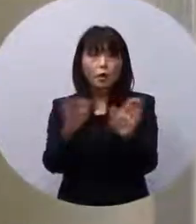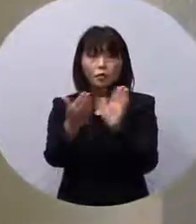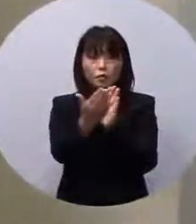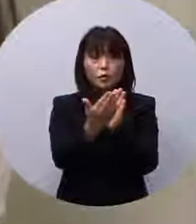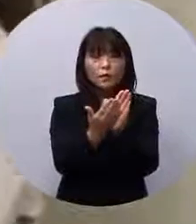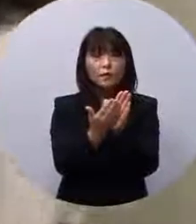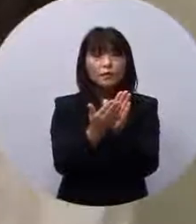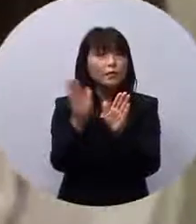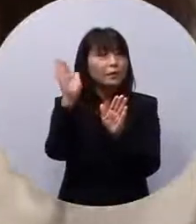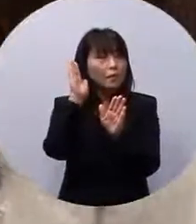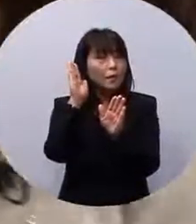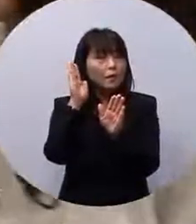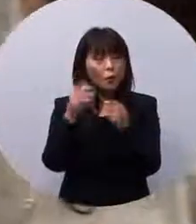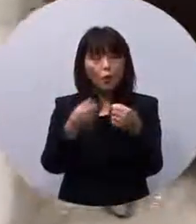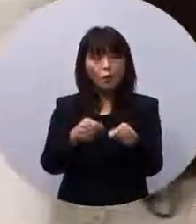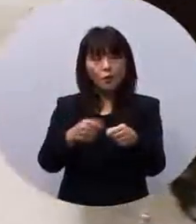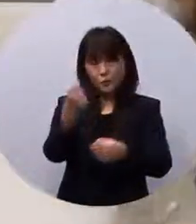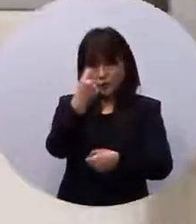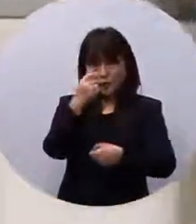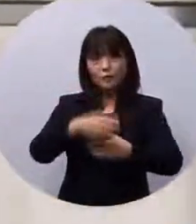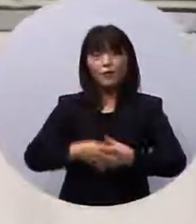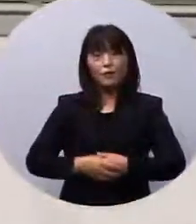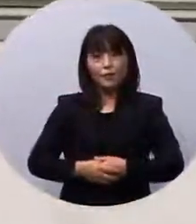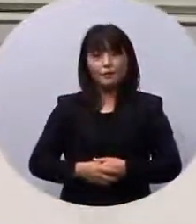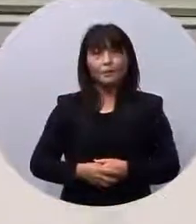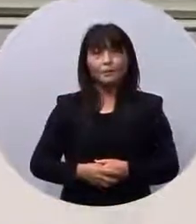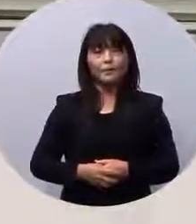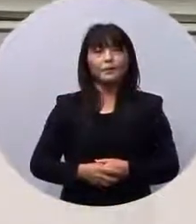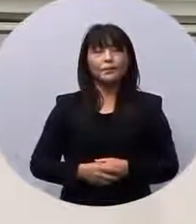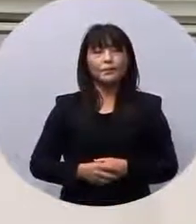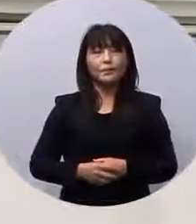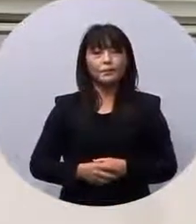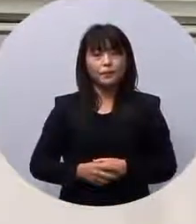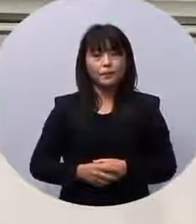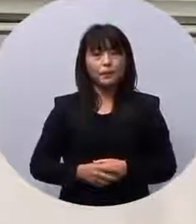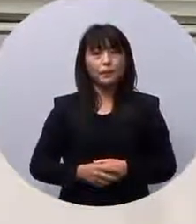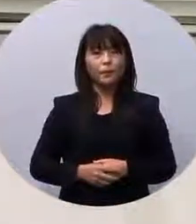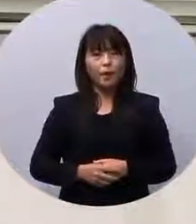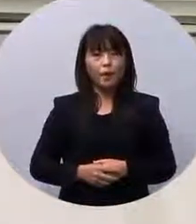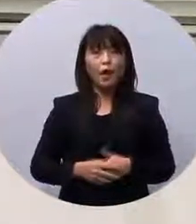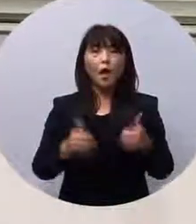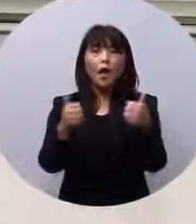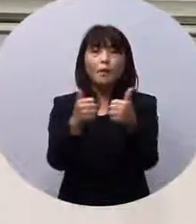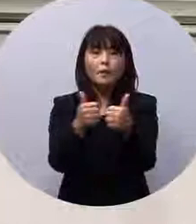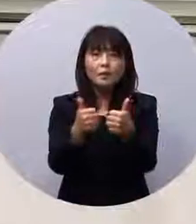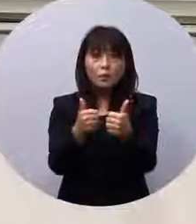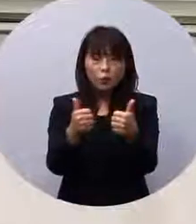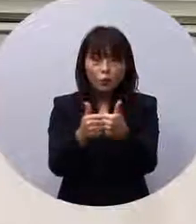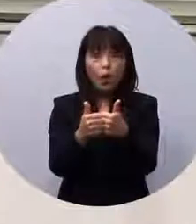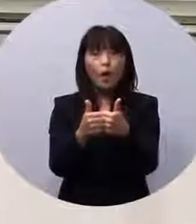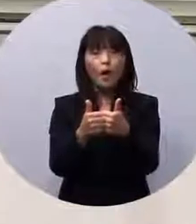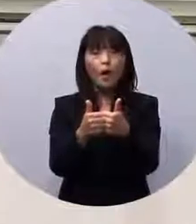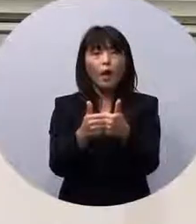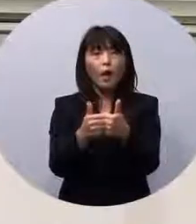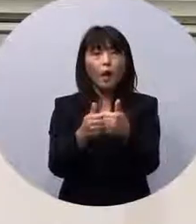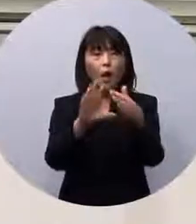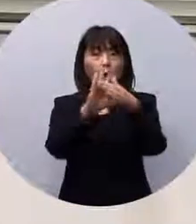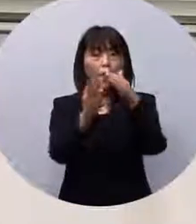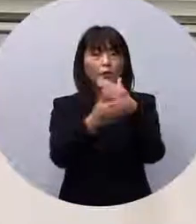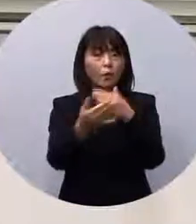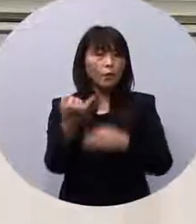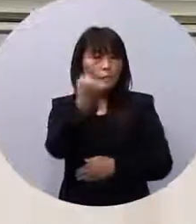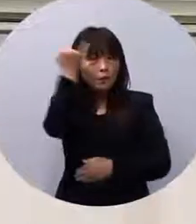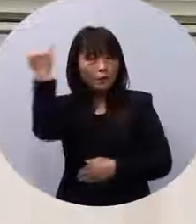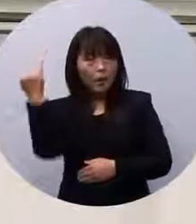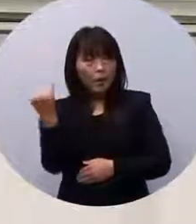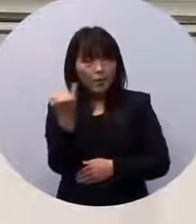ですよね。 はい、 じゃあちょっと詳しいことを教えていただけますか。 そうですね、いいね藤沢ミーティングはですね、藤沢のイメージですとか魅力